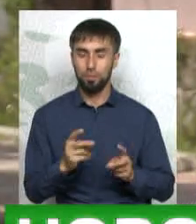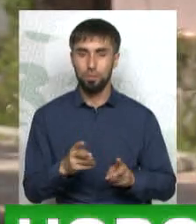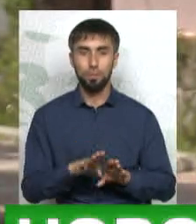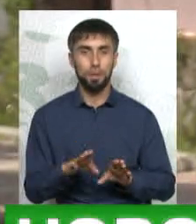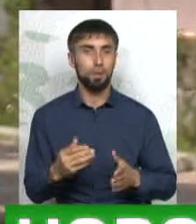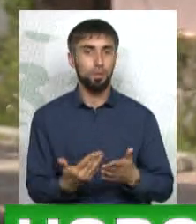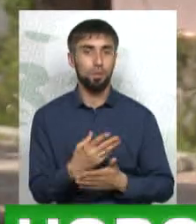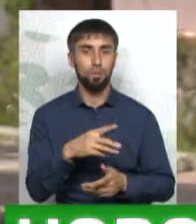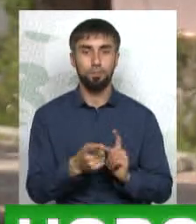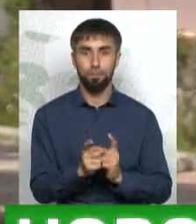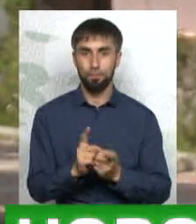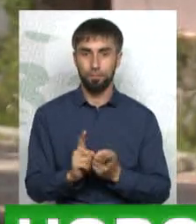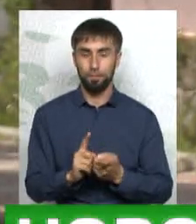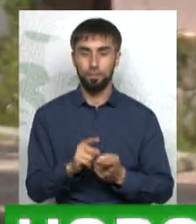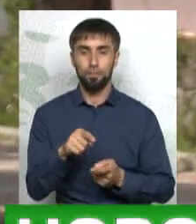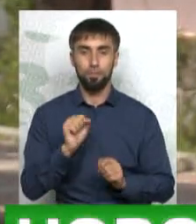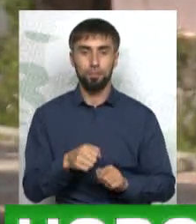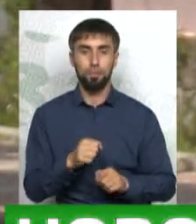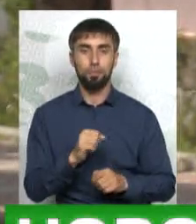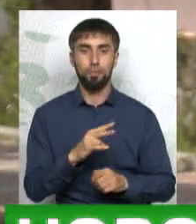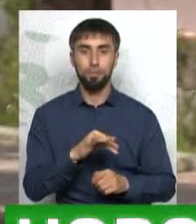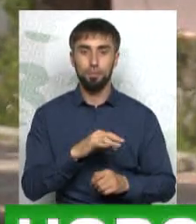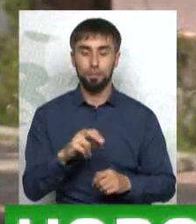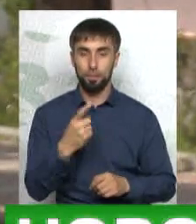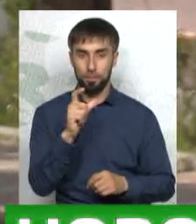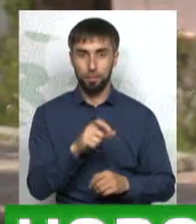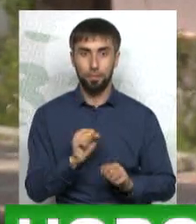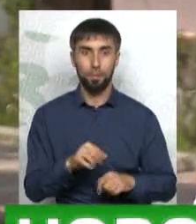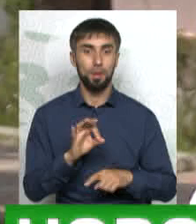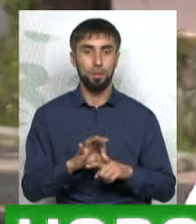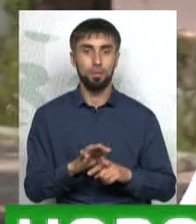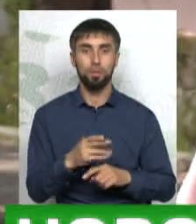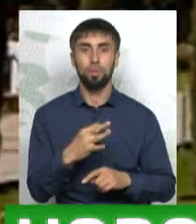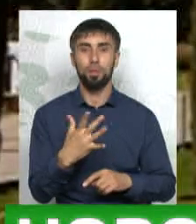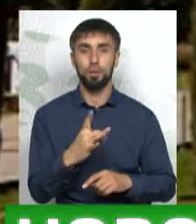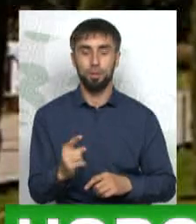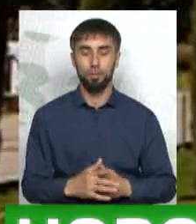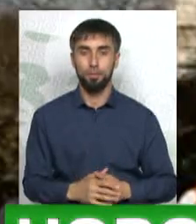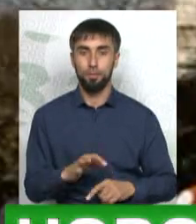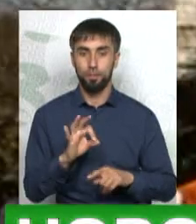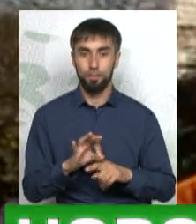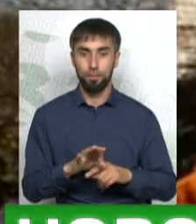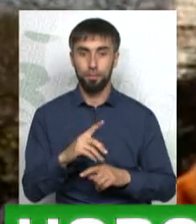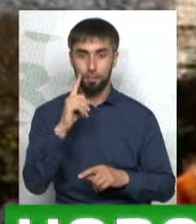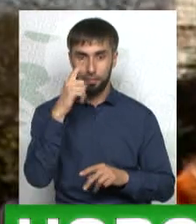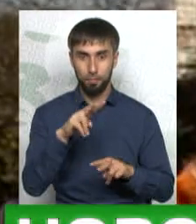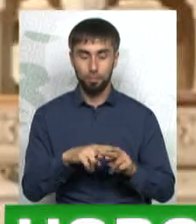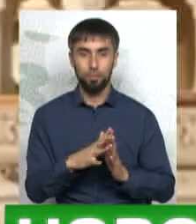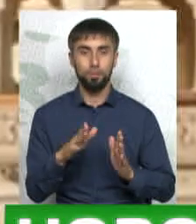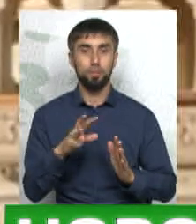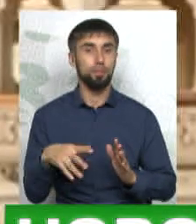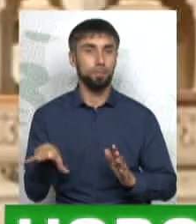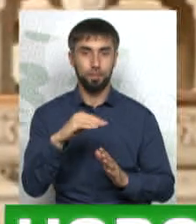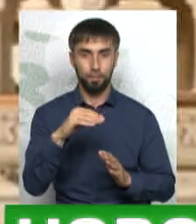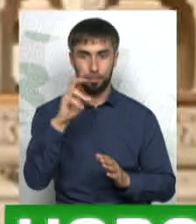Также новая мутация имеет свойство обходить антитела. То есть один человек может заболеть до 5 раз. Заболевших в Индии сейчас больше, чем во всех